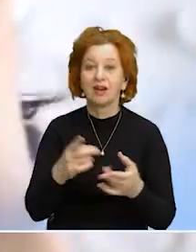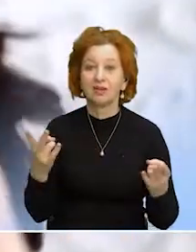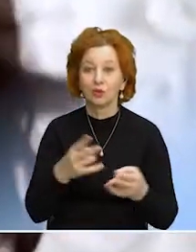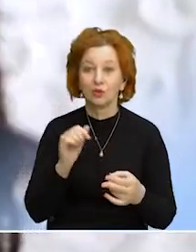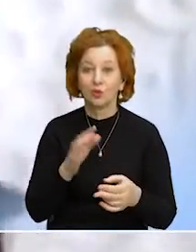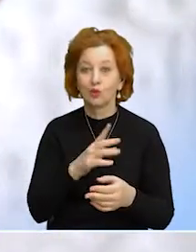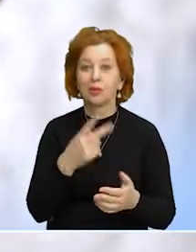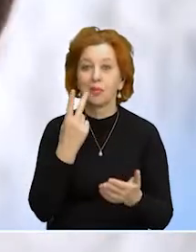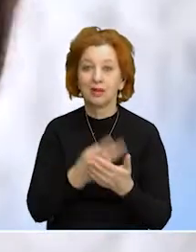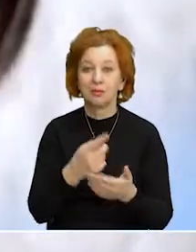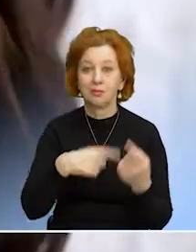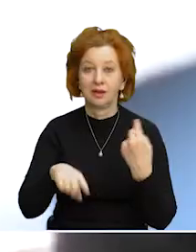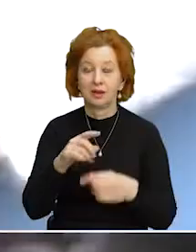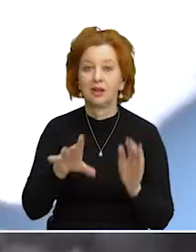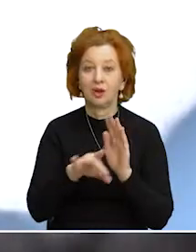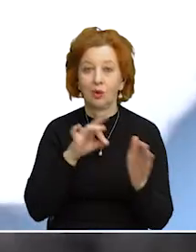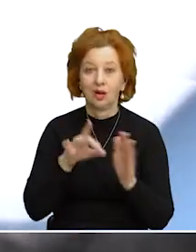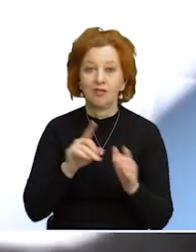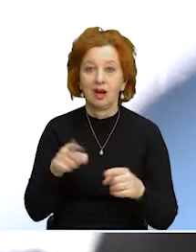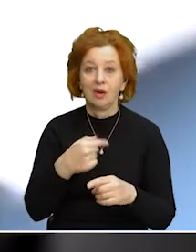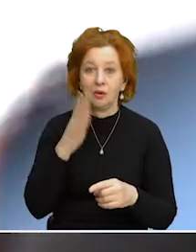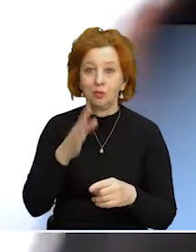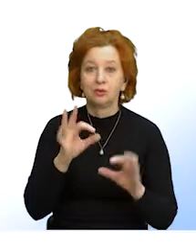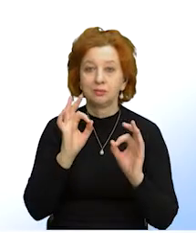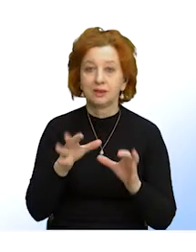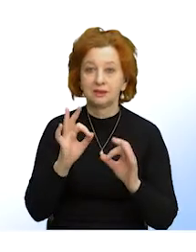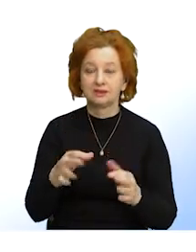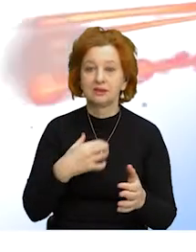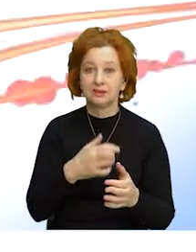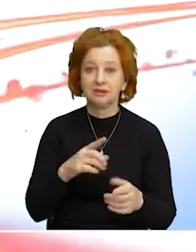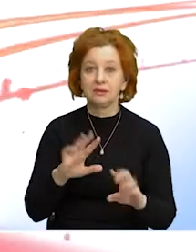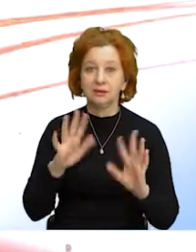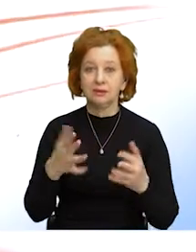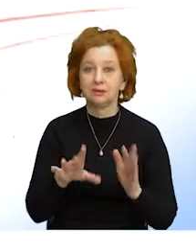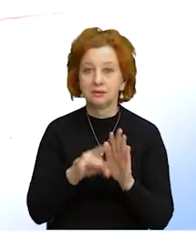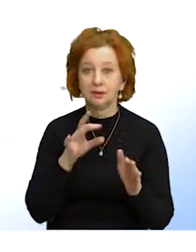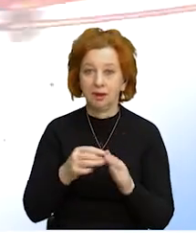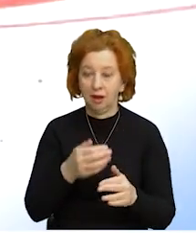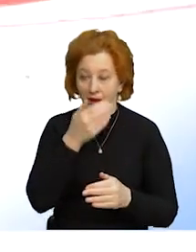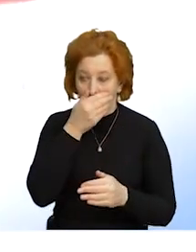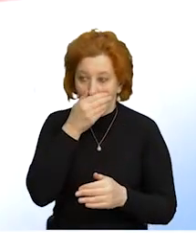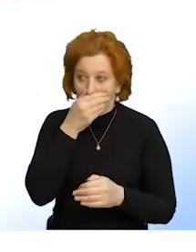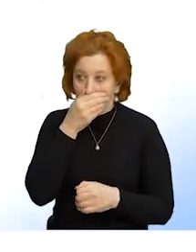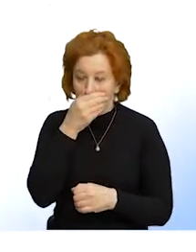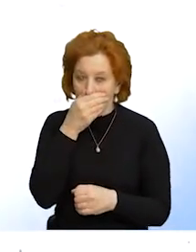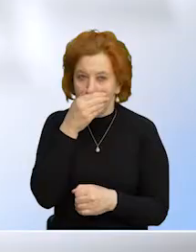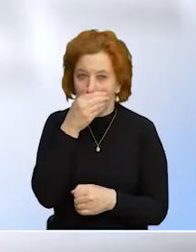то вам наверняка стоит посмотреть этот ролик, в котором мы будем разбирать основные ошибки при